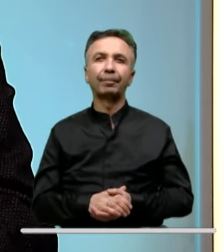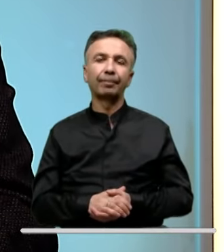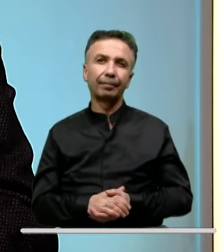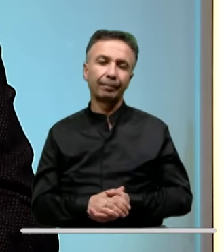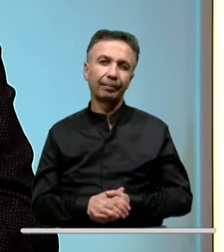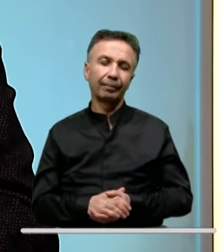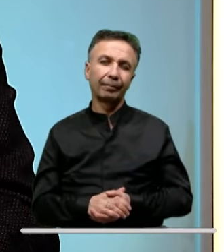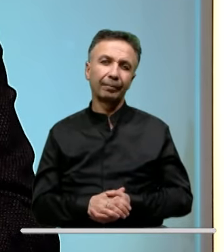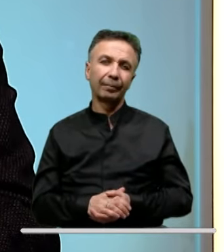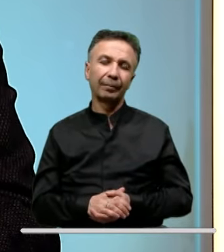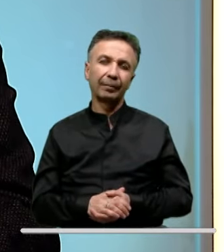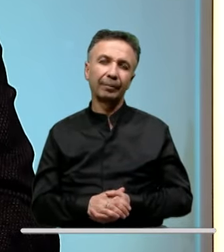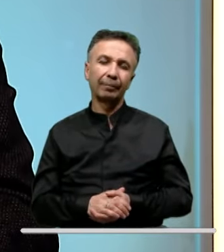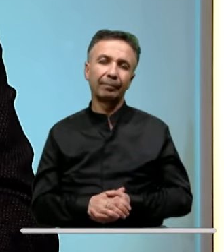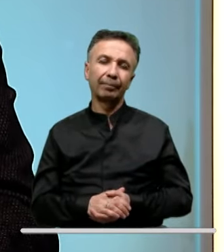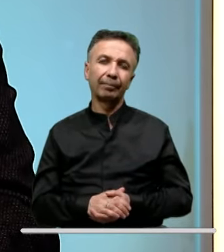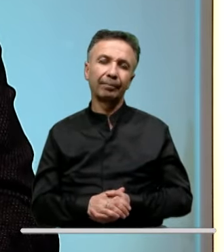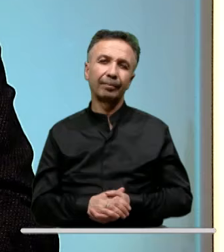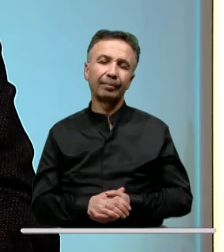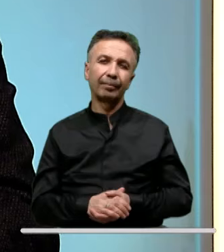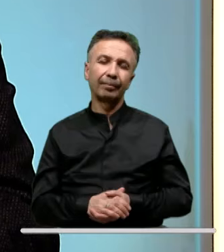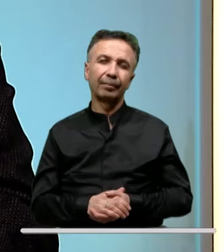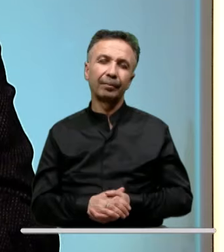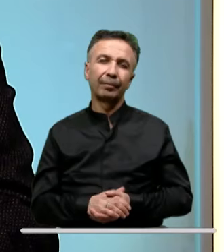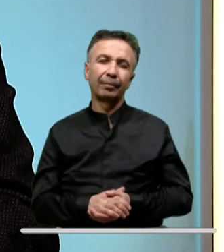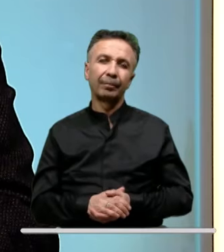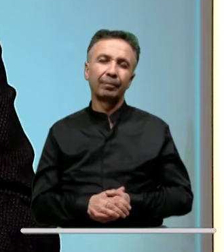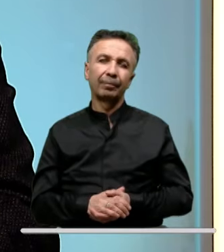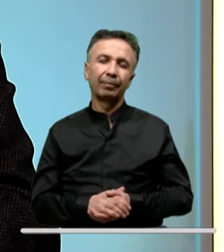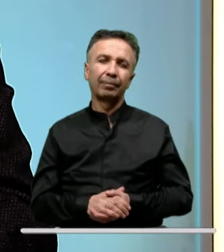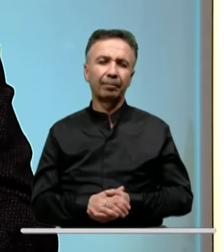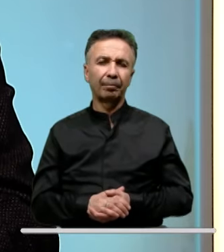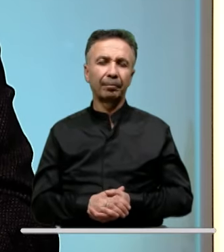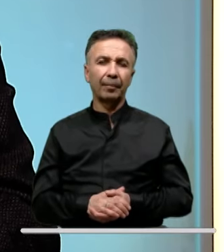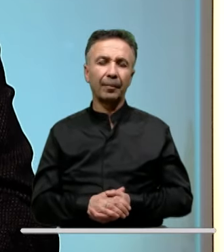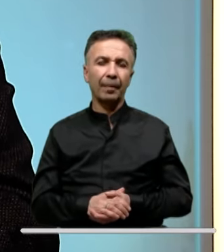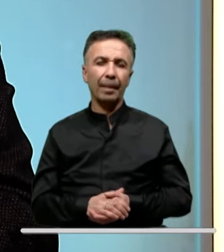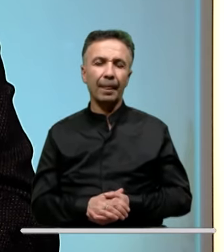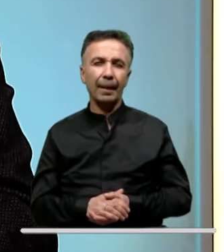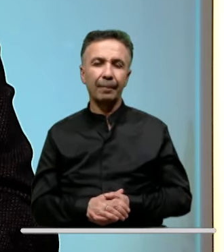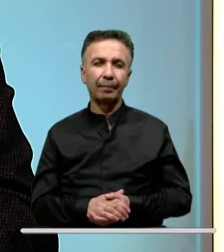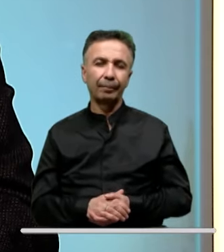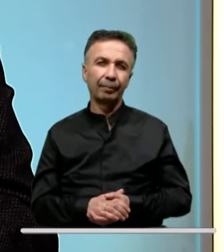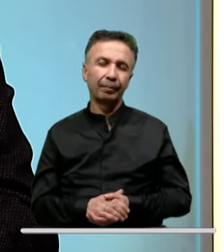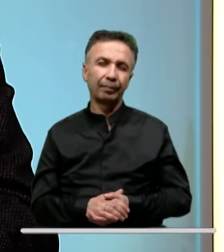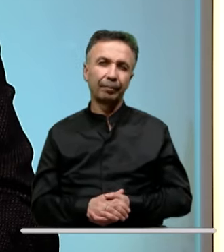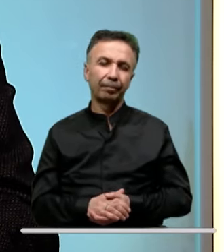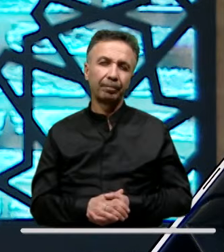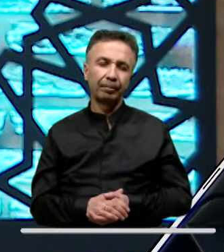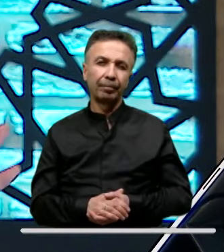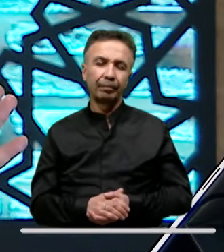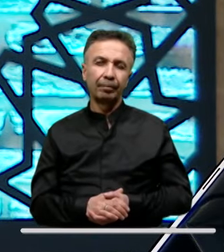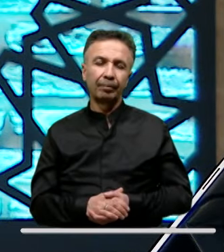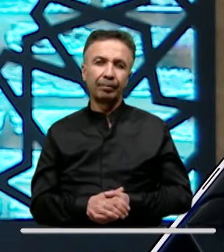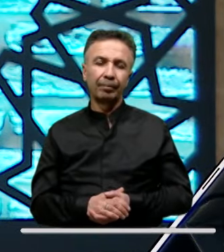bu kadar büyük bir servete neyiz? Sahibiz. O halde fakirin hakkı olan o servetteki hakkını fakire teslim edelim. Peki efendim.